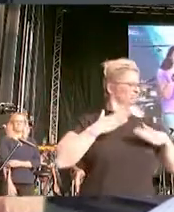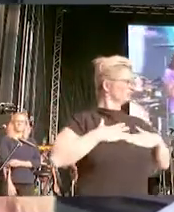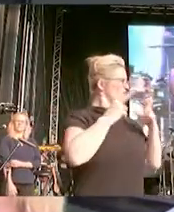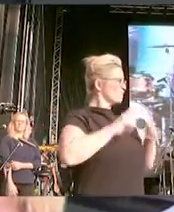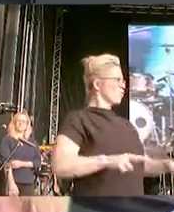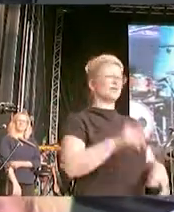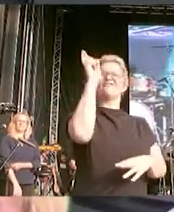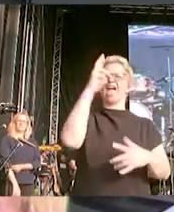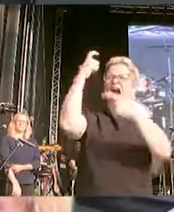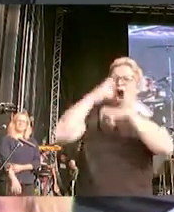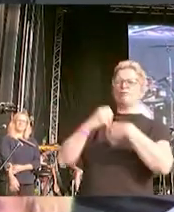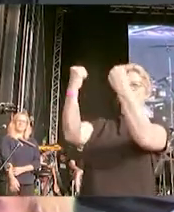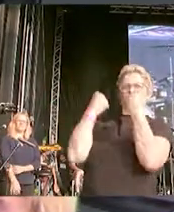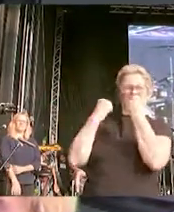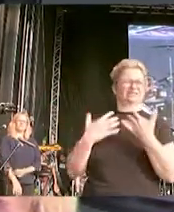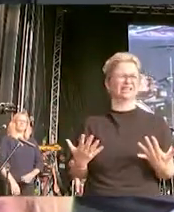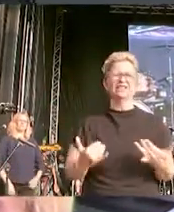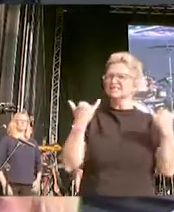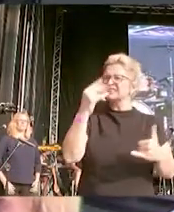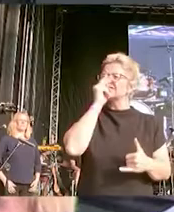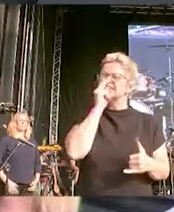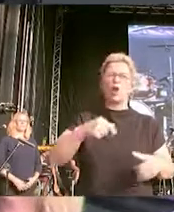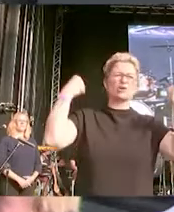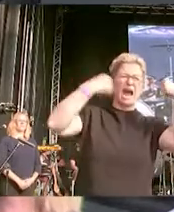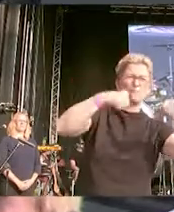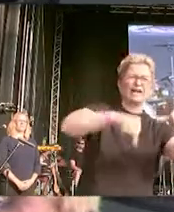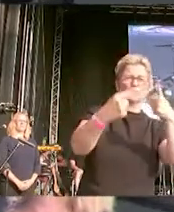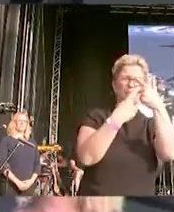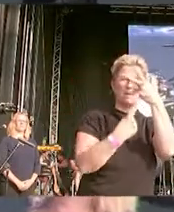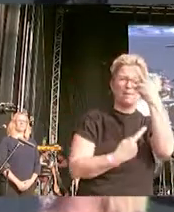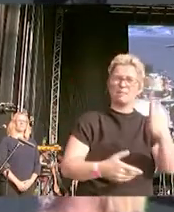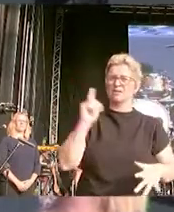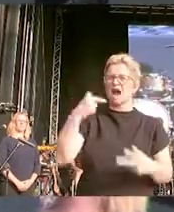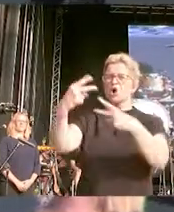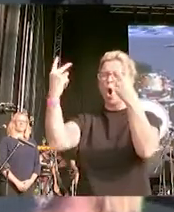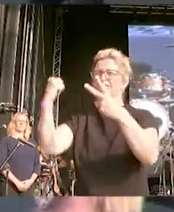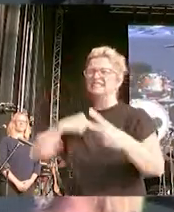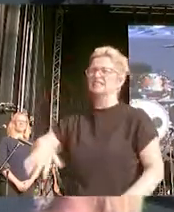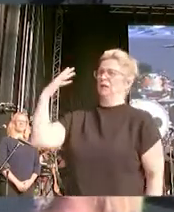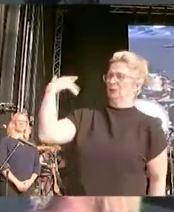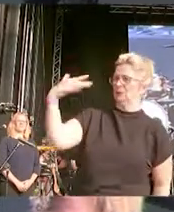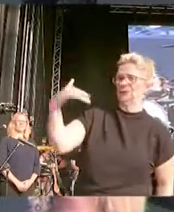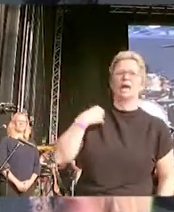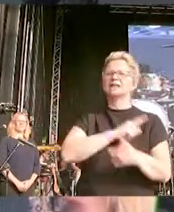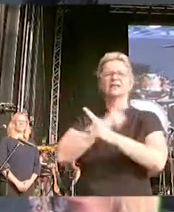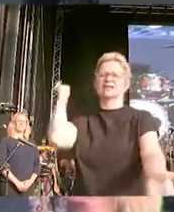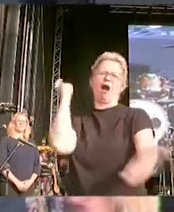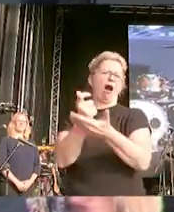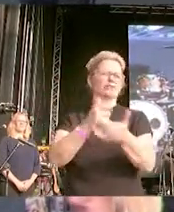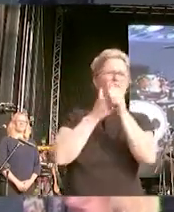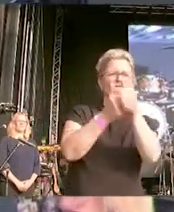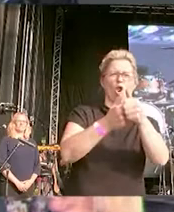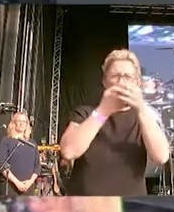ihren Repräsentanten in einer Zeit, in der Extremismus im öffentlichen Dienst Überhand nimmt und nicht hart genug geahndet